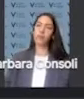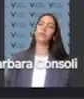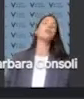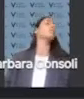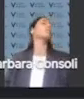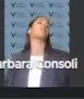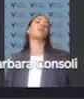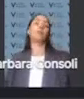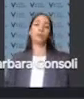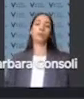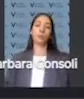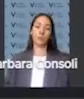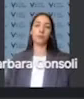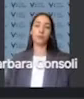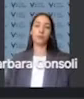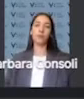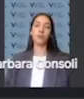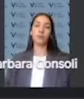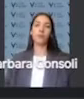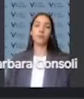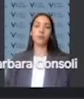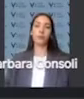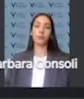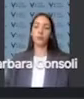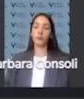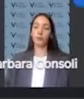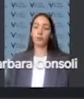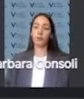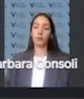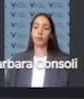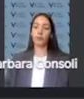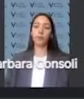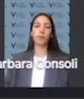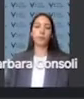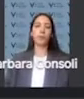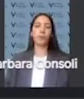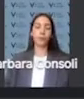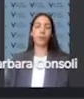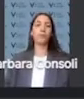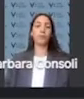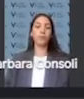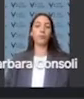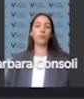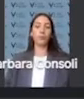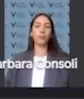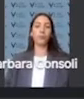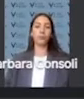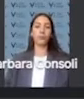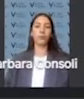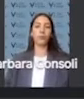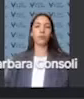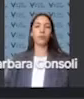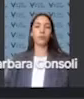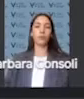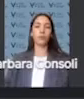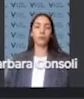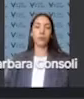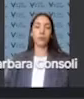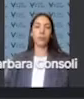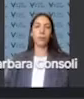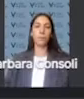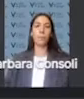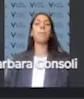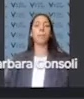la professoressa Busalem e con gli altri colleghi, diciamo, che fanno parte della